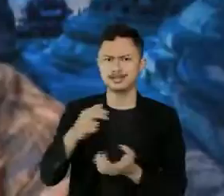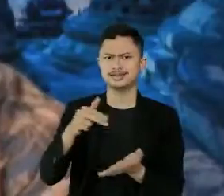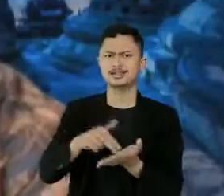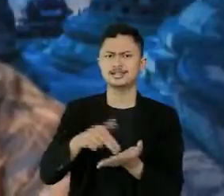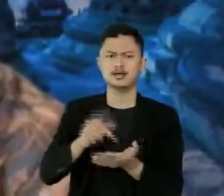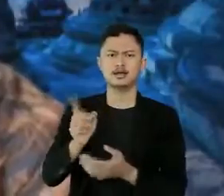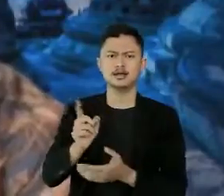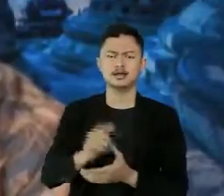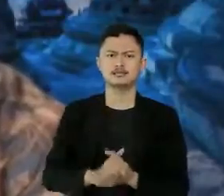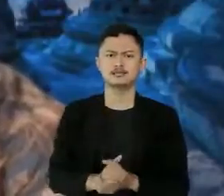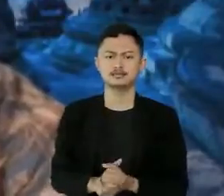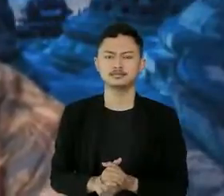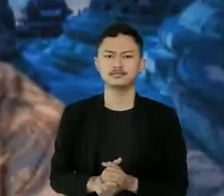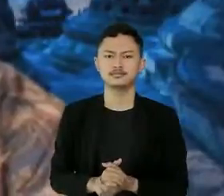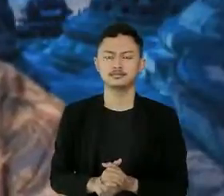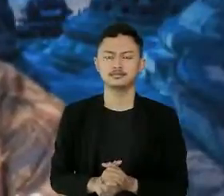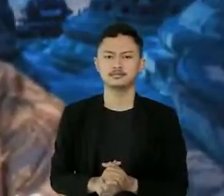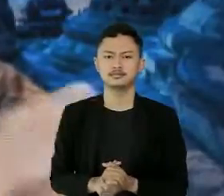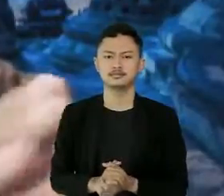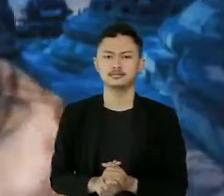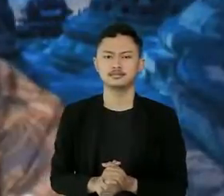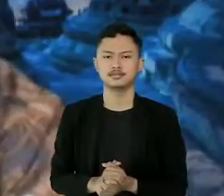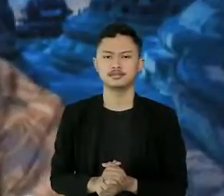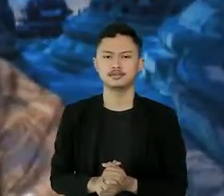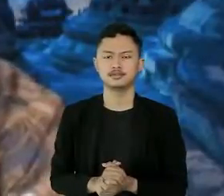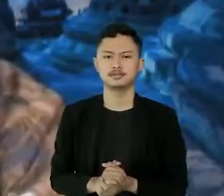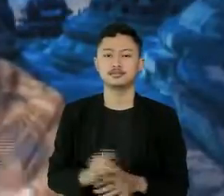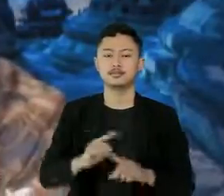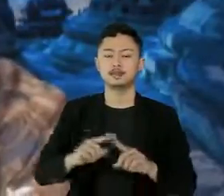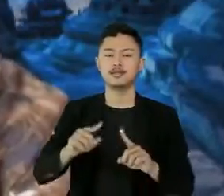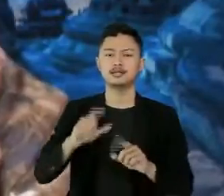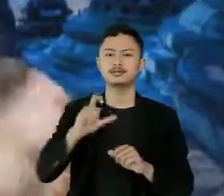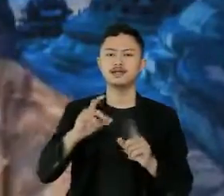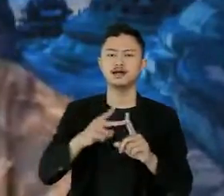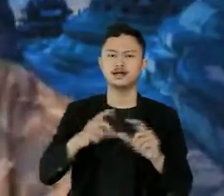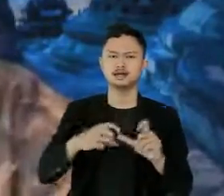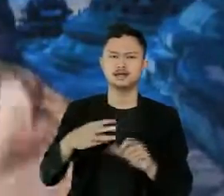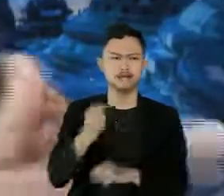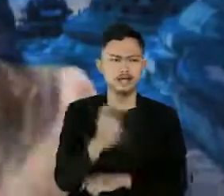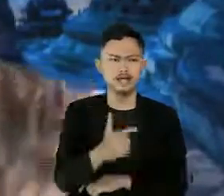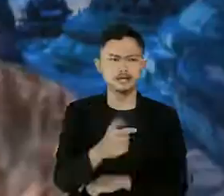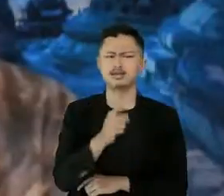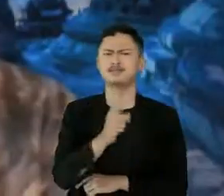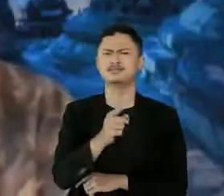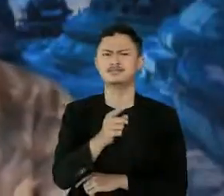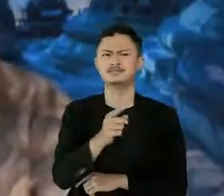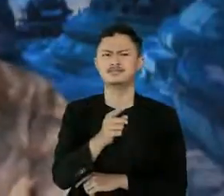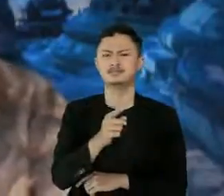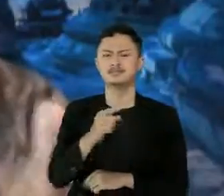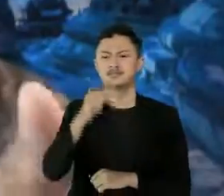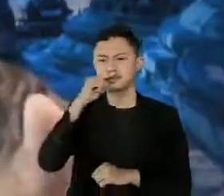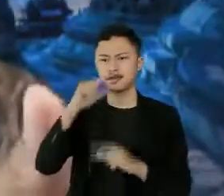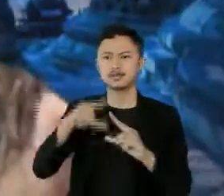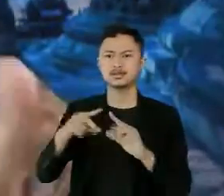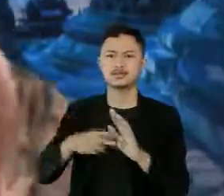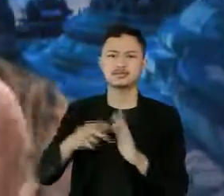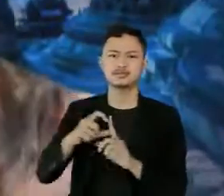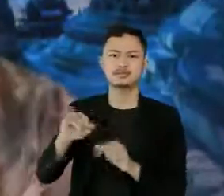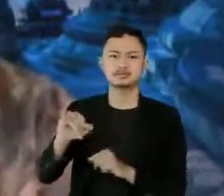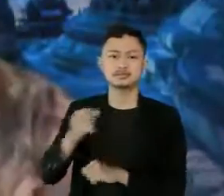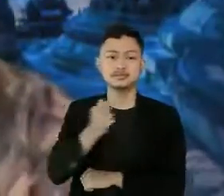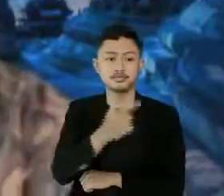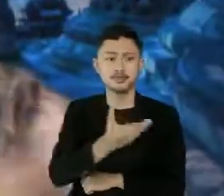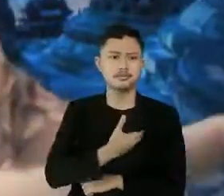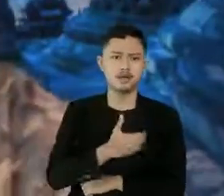ada ininya gitu kan, nggak ada standar. Baik. Tapi kalau bicara ke HSE menjadi berbayar, nah ini jawaban dari Pak Andi Bibowo tadi, saya tunggu, mau